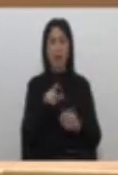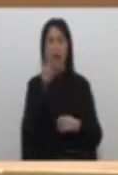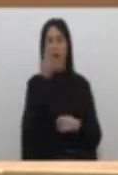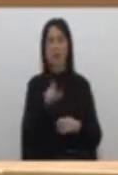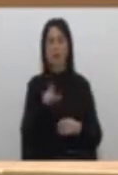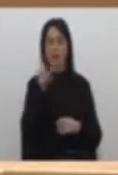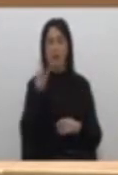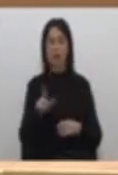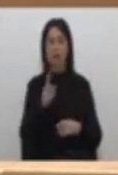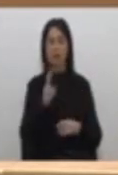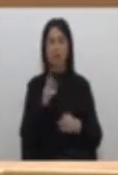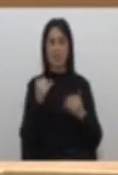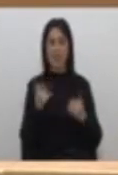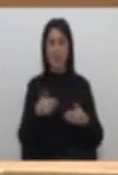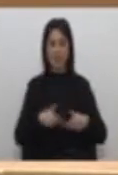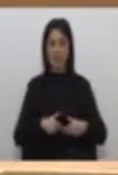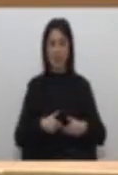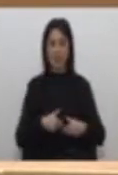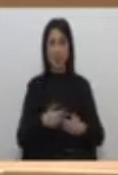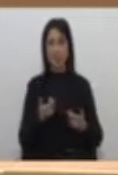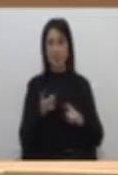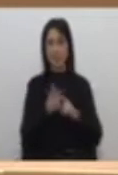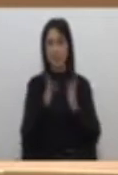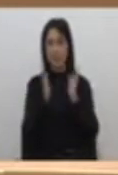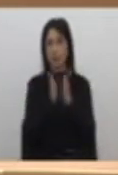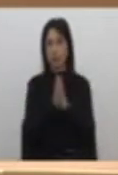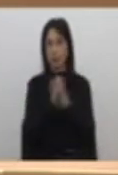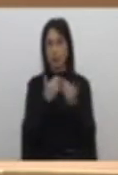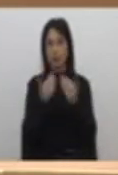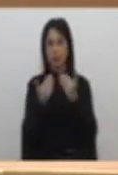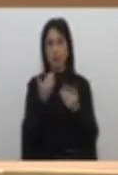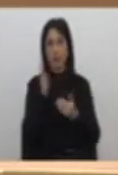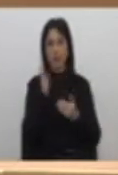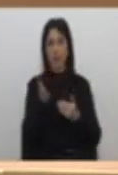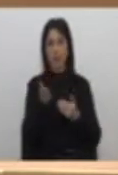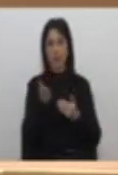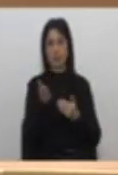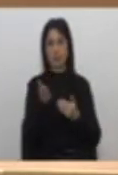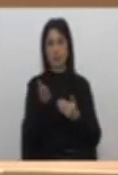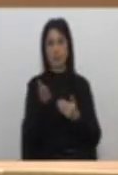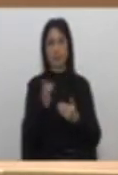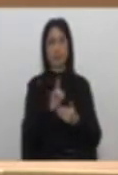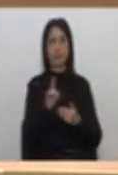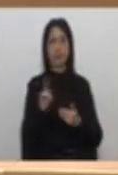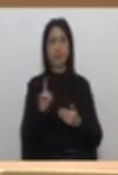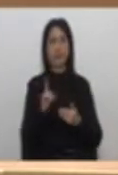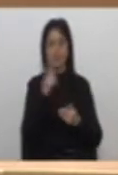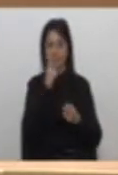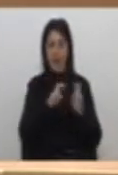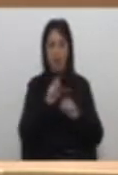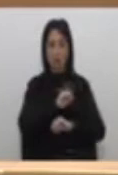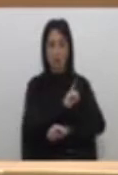ადამიანებთან, ვინც ახლა შიმშილობს, უმორჩილესი სათხოვარი და მოწოდება მექნება, რომ რაღაცნაირად გამონახონ ძალა